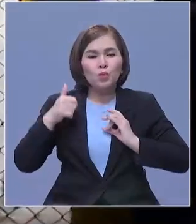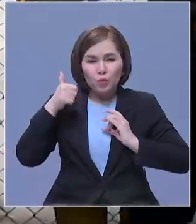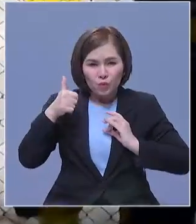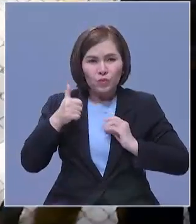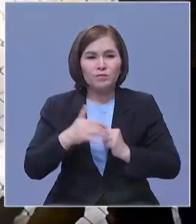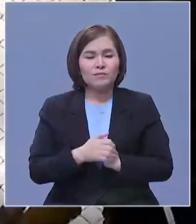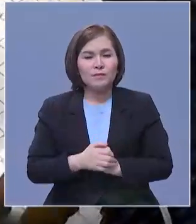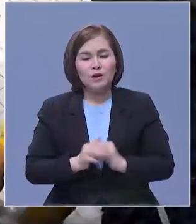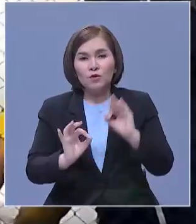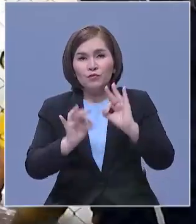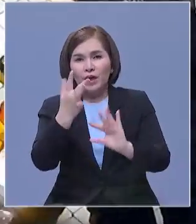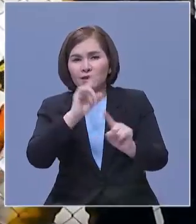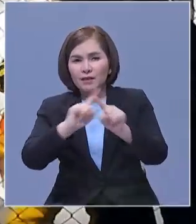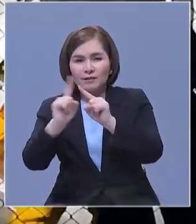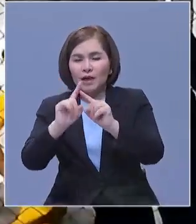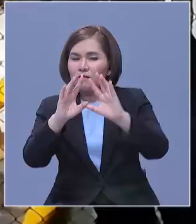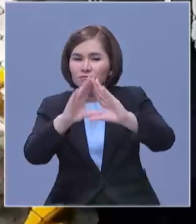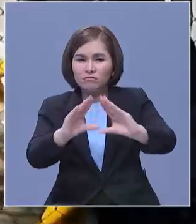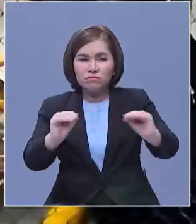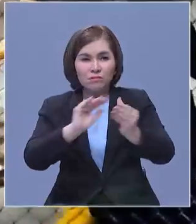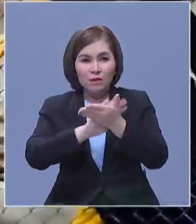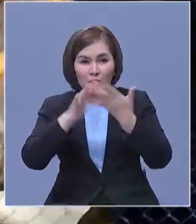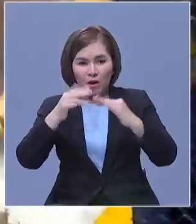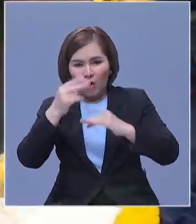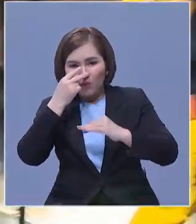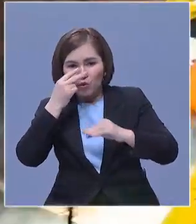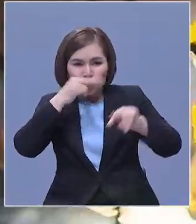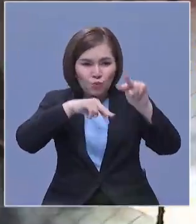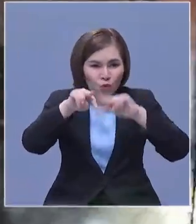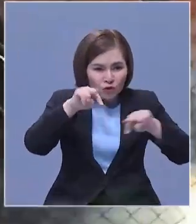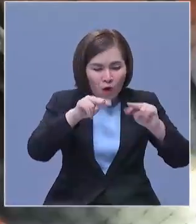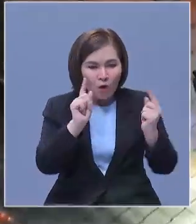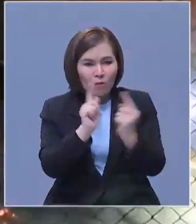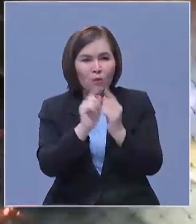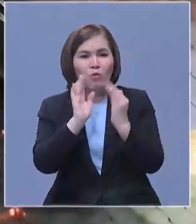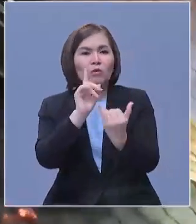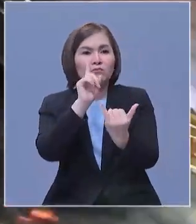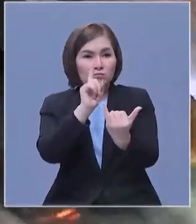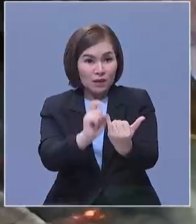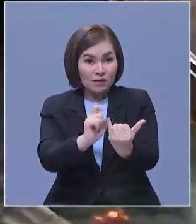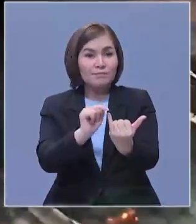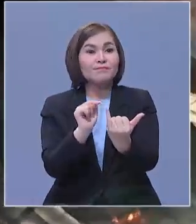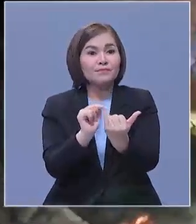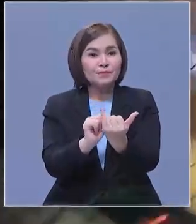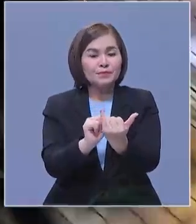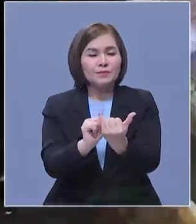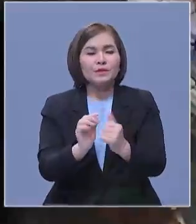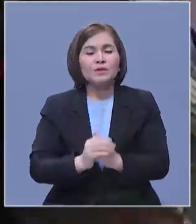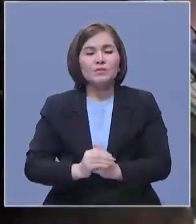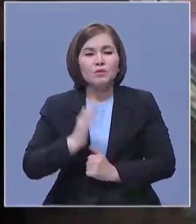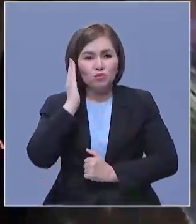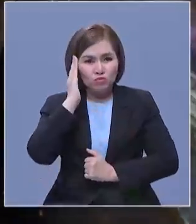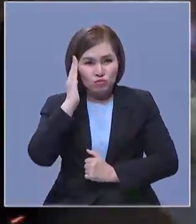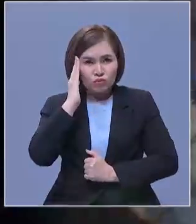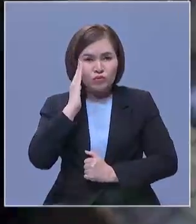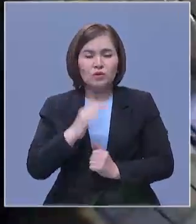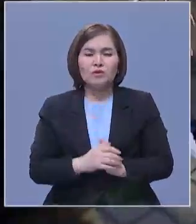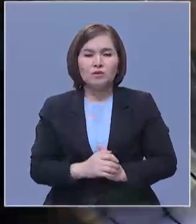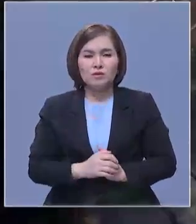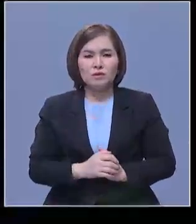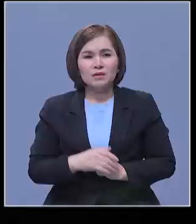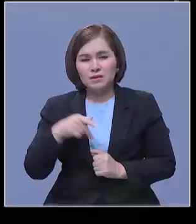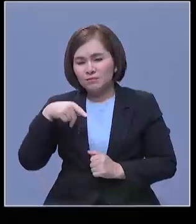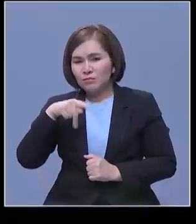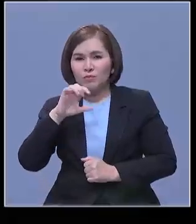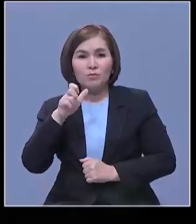หลังจากเพลิงสงบเจ้าหน้าที่เข้าไปตรวจสอบในที่เกิดเหตุพบร่างผู้เสียชีวิตก็คือคุณพินภูมิมาจันหรือคุณต